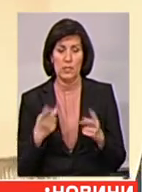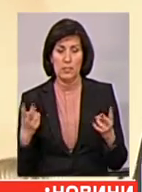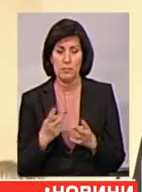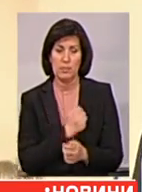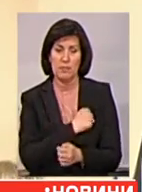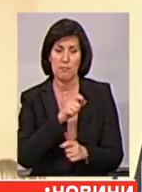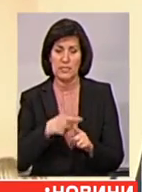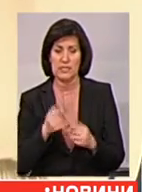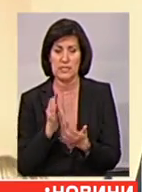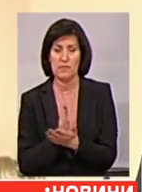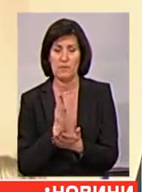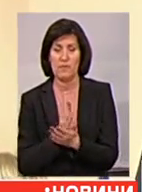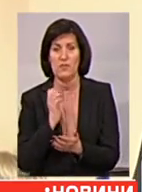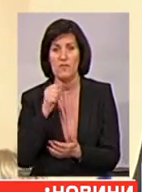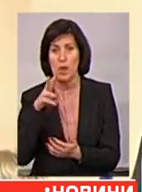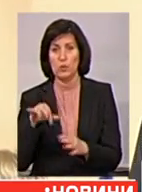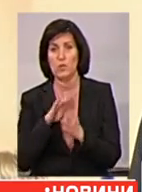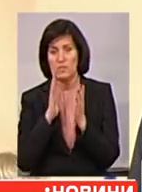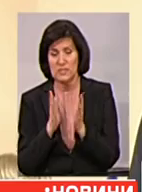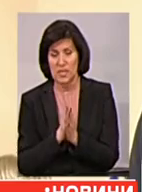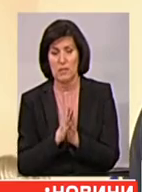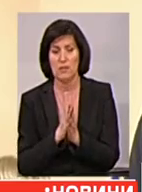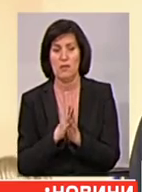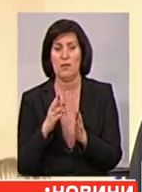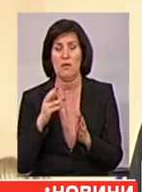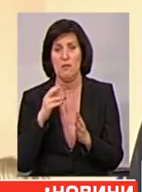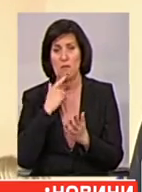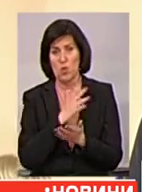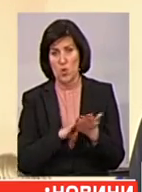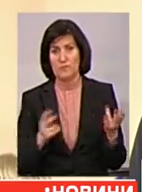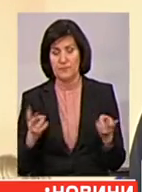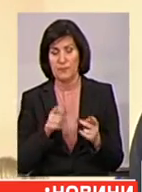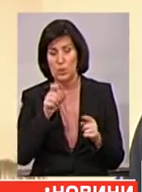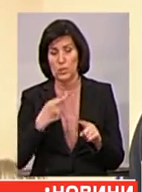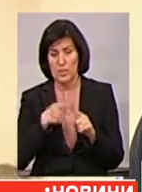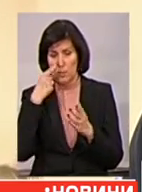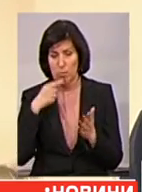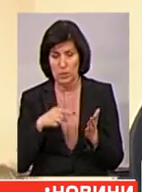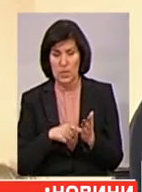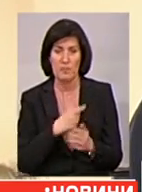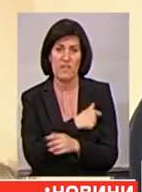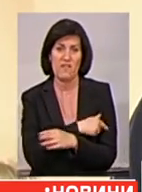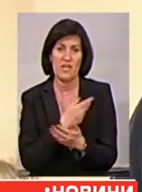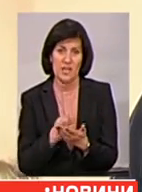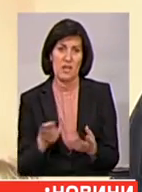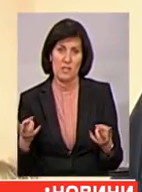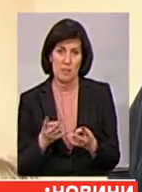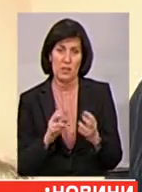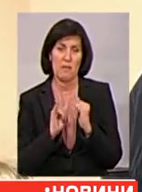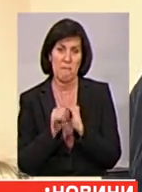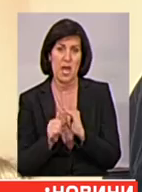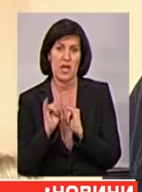бійцям, які зараз перебувають в зоні АТО, і взагалі препарати крові, вони необхідні для тих людей, які потрапили в лікарні, їм необхідне